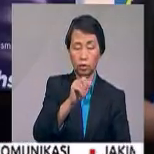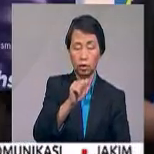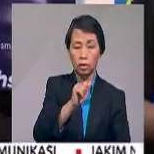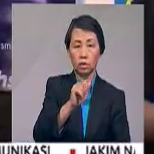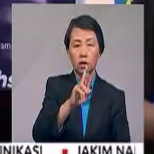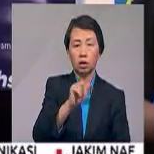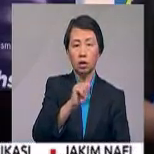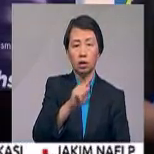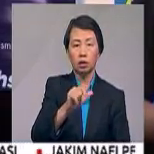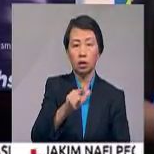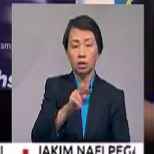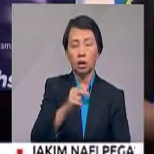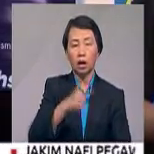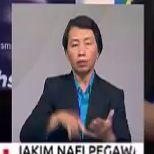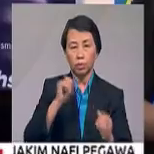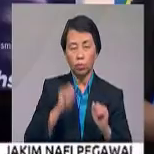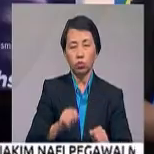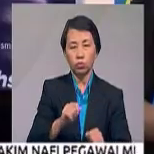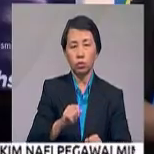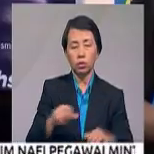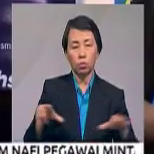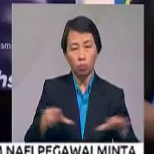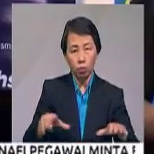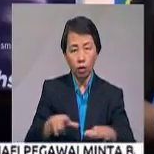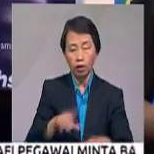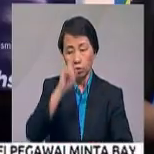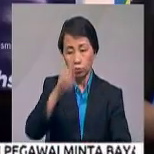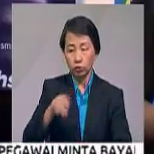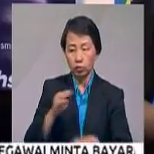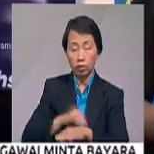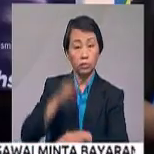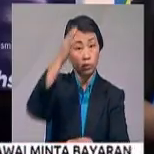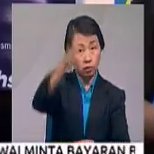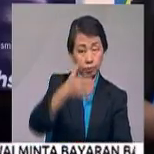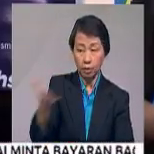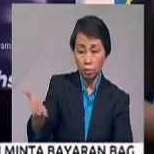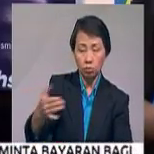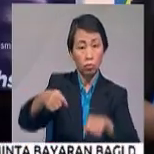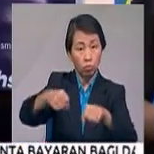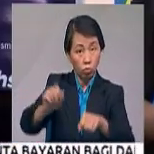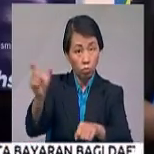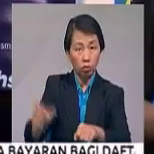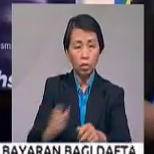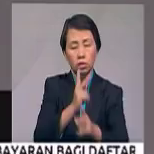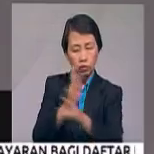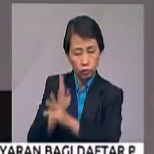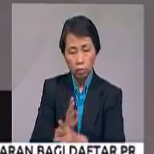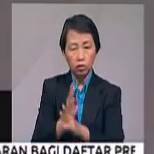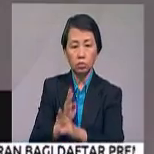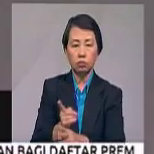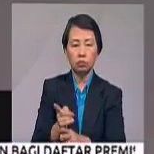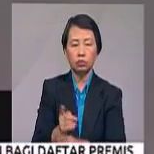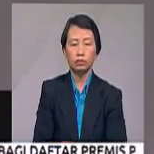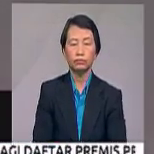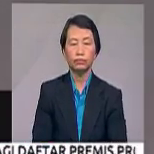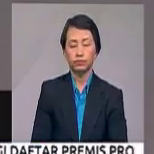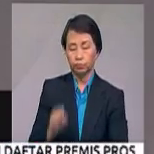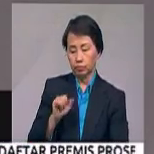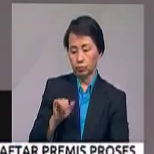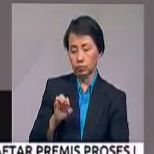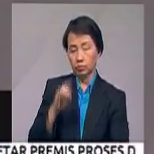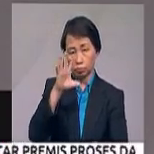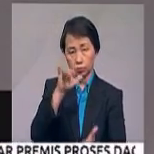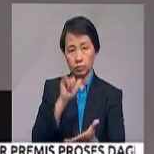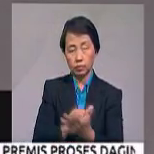apa lagi yang boleh kita lakukan untuk pastikan bahawa masa depan Hafiz Syahrin akan terus terbela dan terjaga. Syed Saddiq menaruh